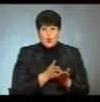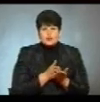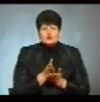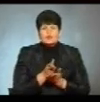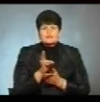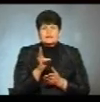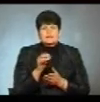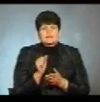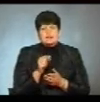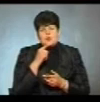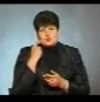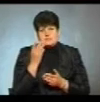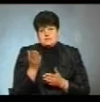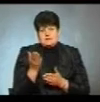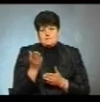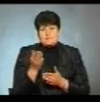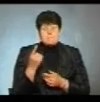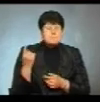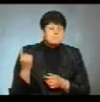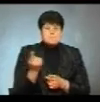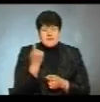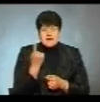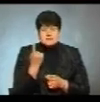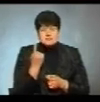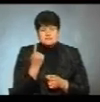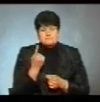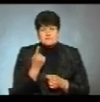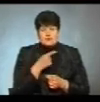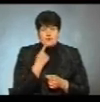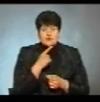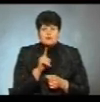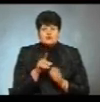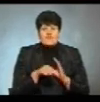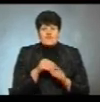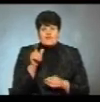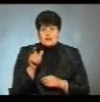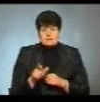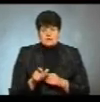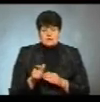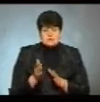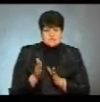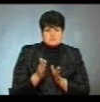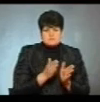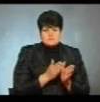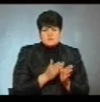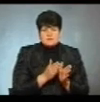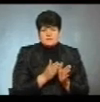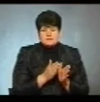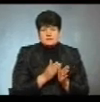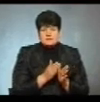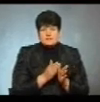на Росію. Вперше констатуємо, що виборець змістив акцент у